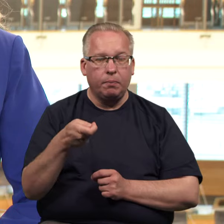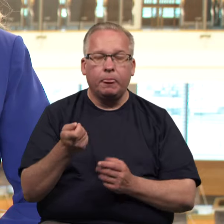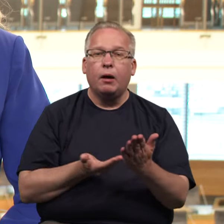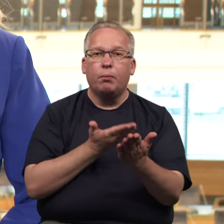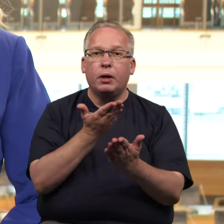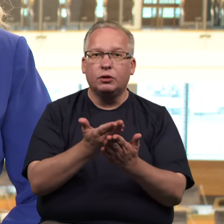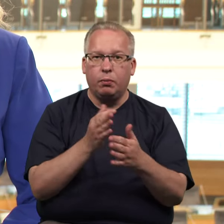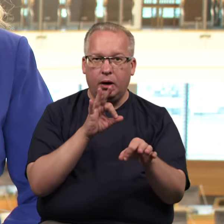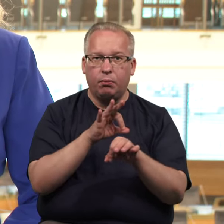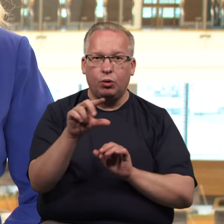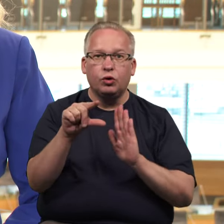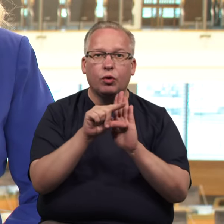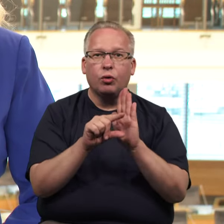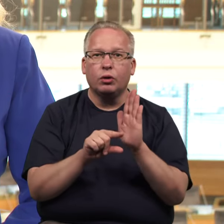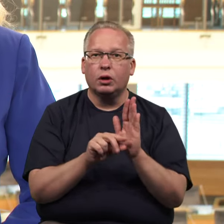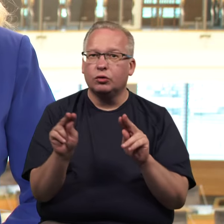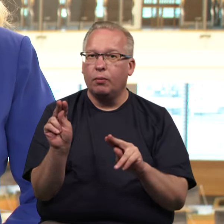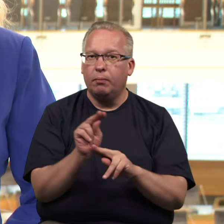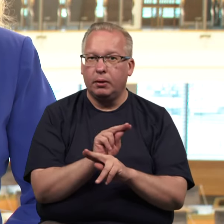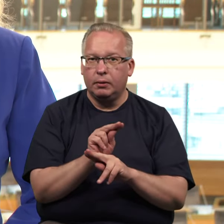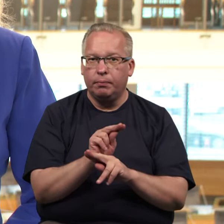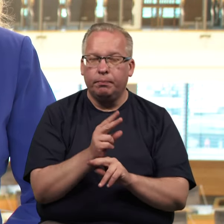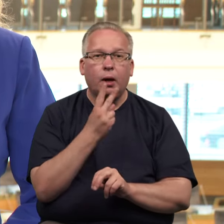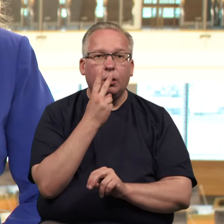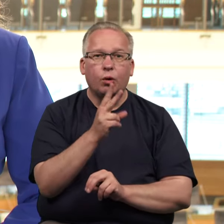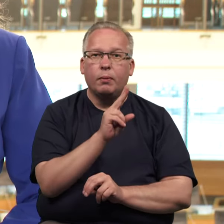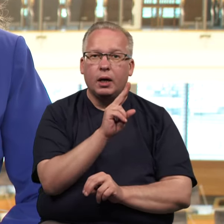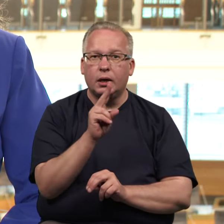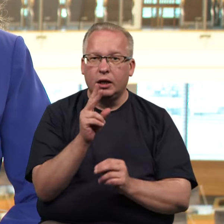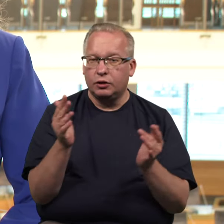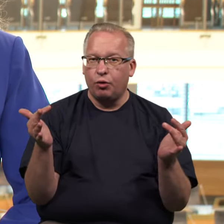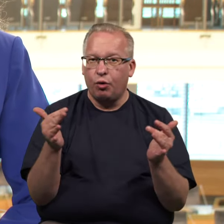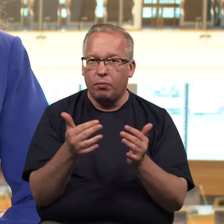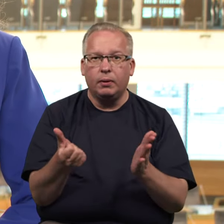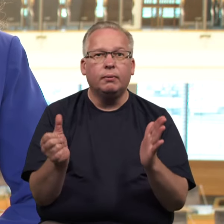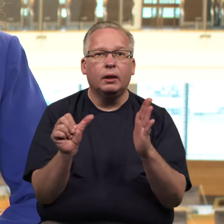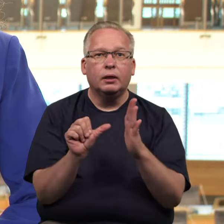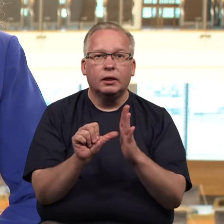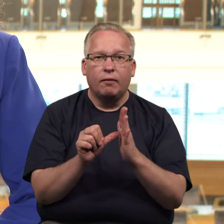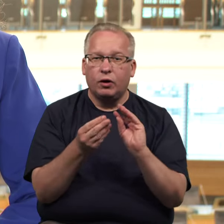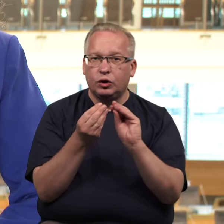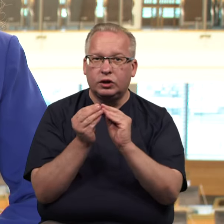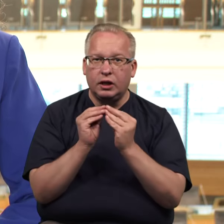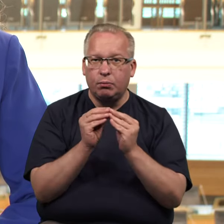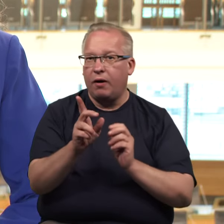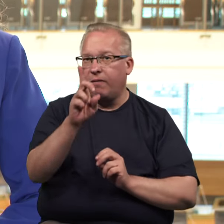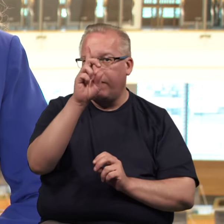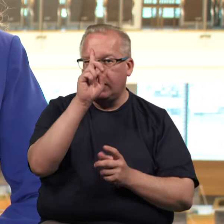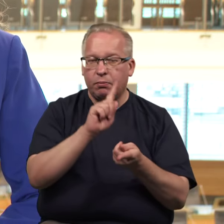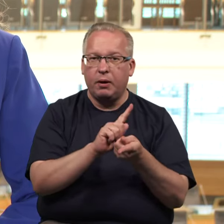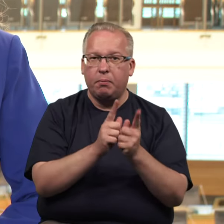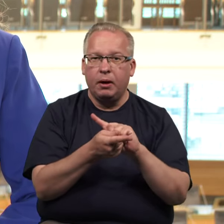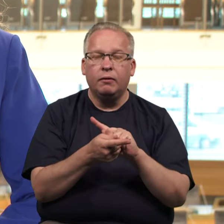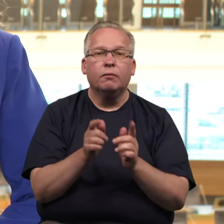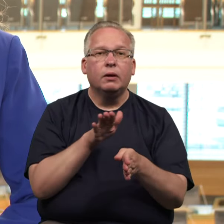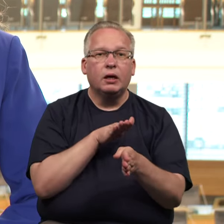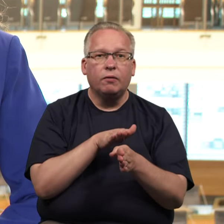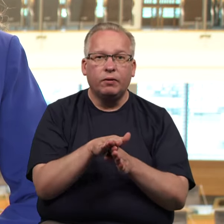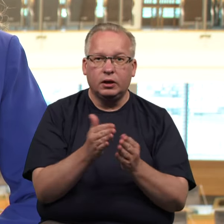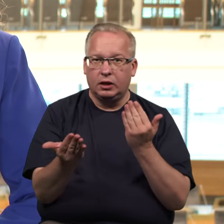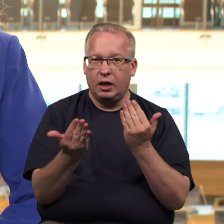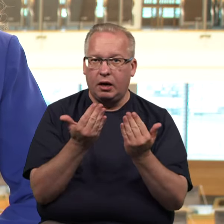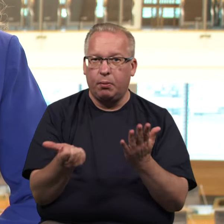inicijuotoms baudžiamojo kodekso pataisoms. Numatoma, kad tas, kas organizavo ar dalyvavo sąmoksle valstybės perversmui įvykdyti